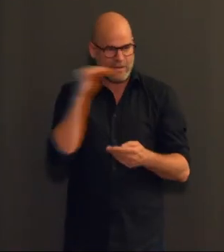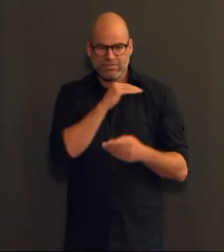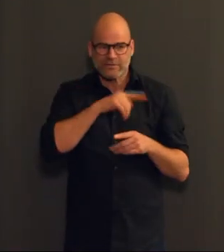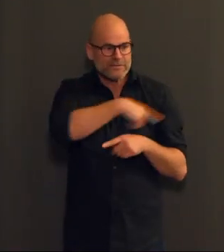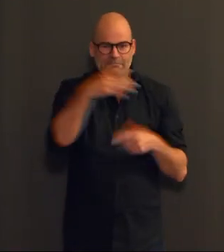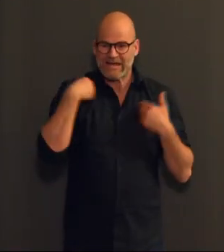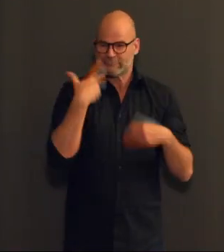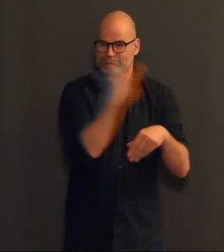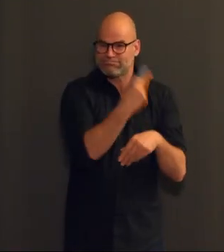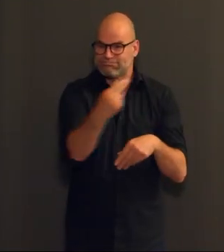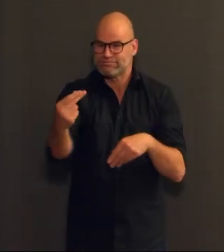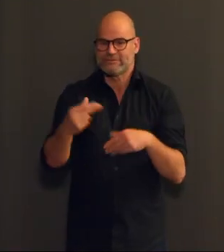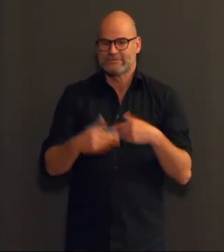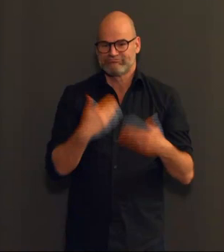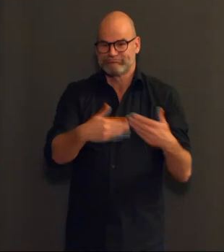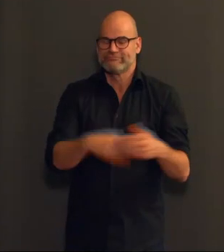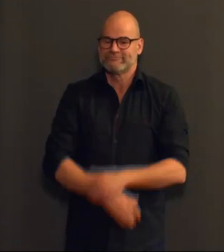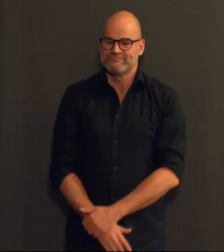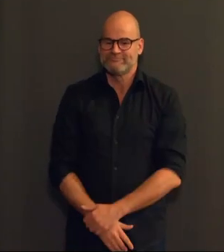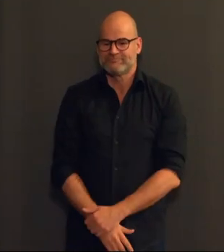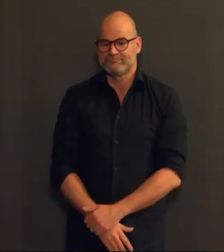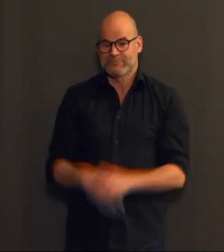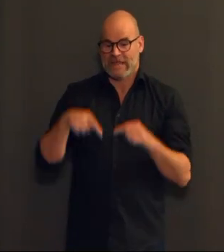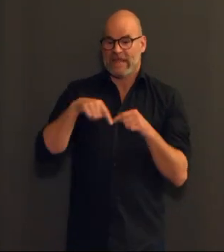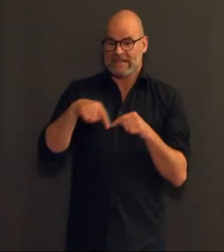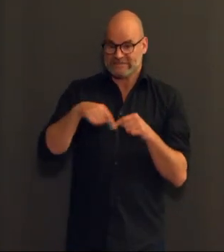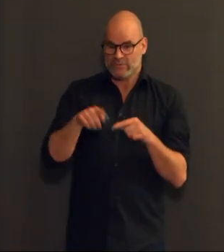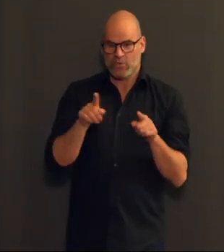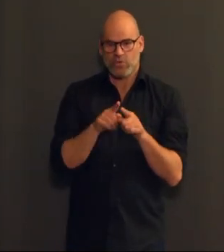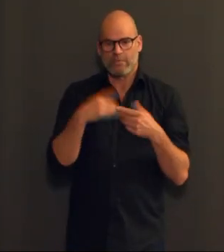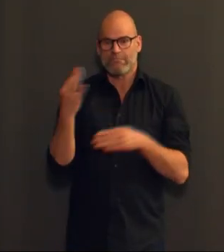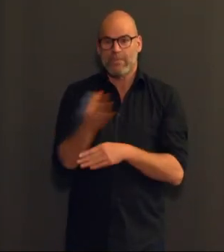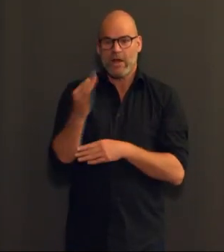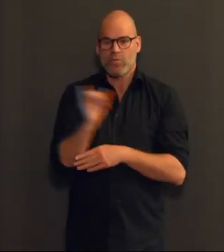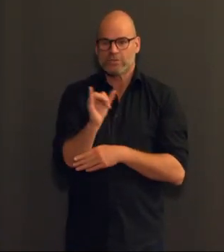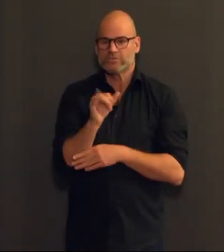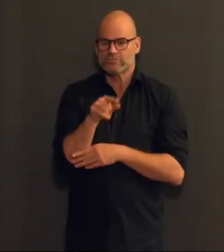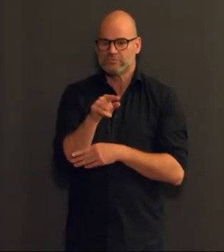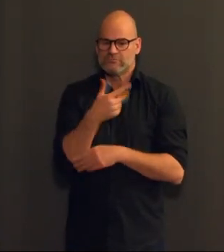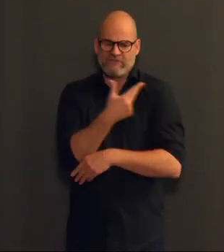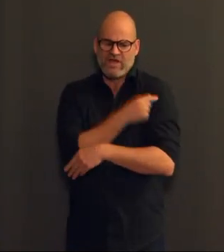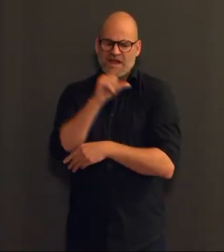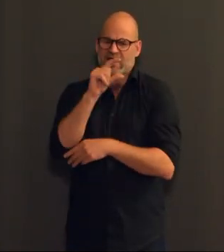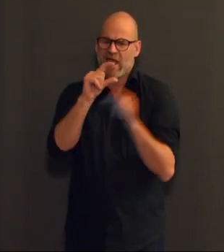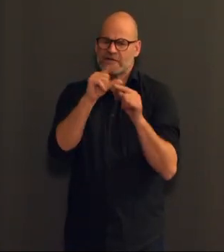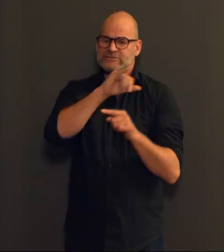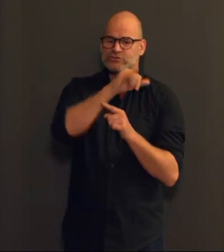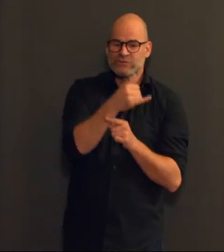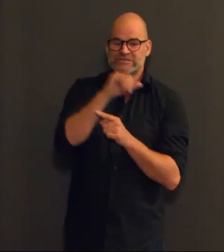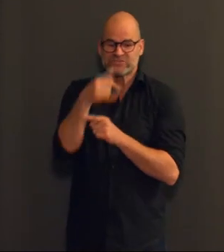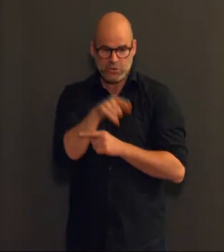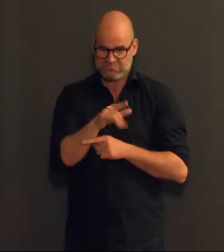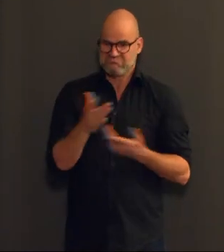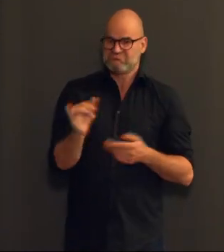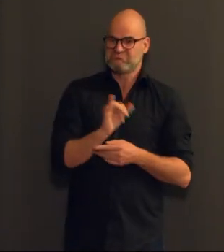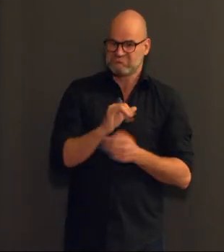Deze week wordt belangrijk voor het Johnson & Johnson-vaccin. Vandaag komt het veiligheidscomité van het EMA, het PRAC wordt dat